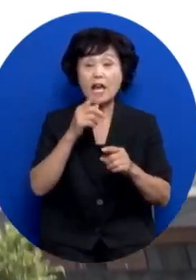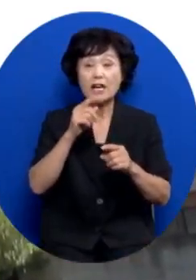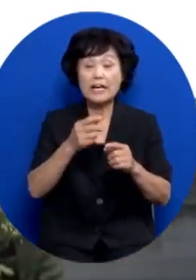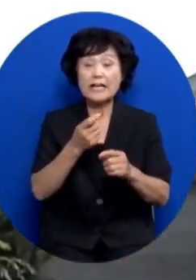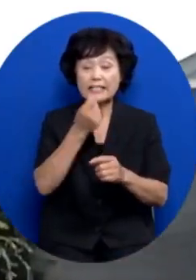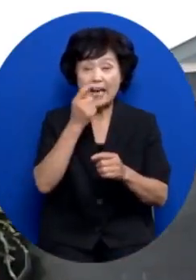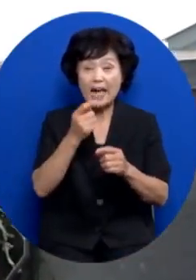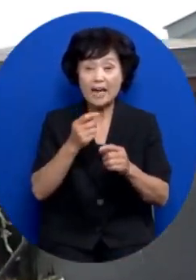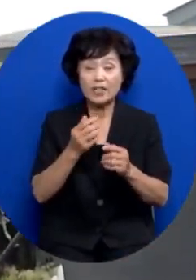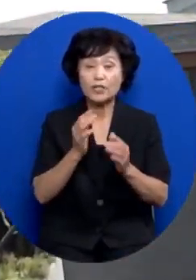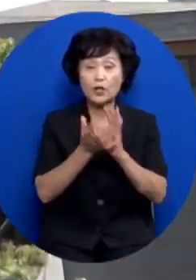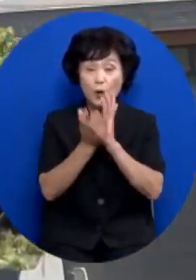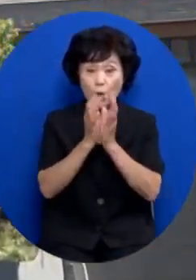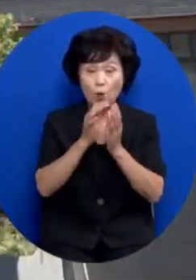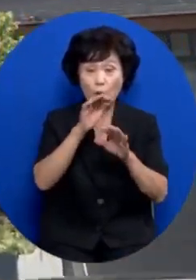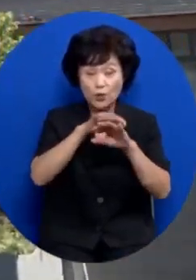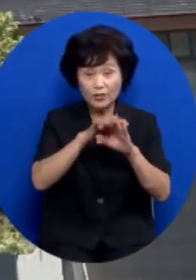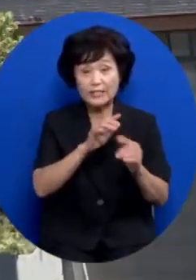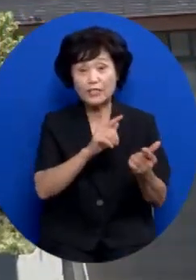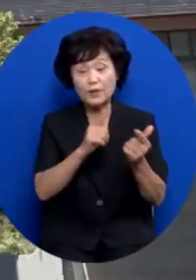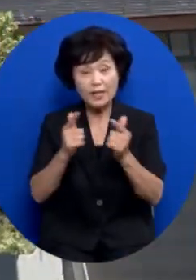정원전 경동교회에서 진행하고 있습니다